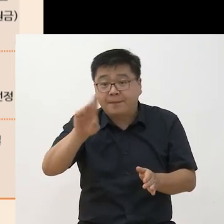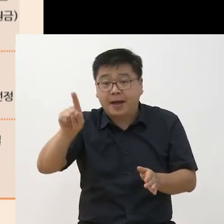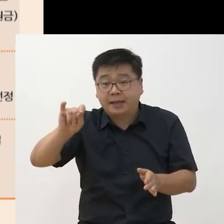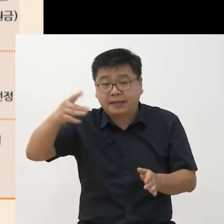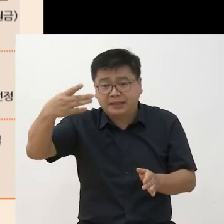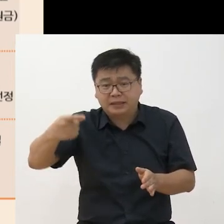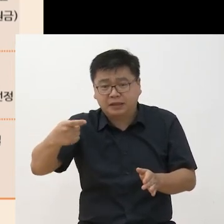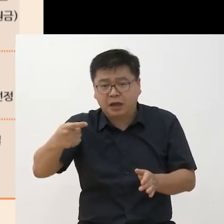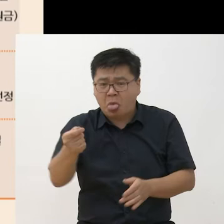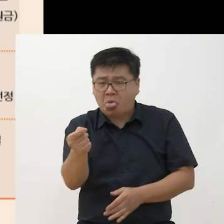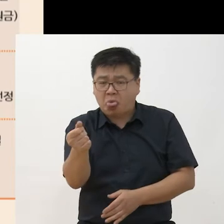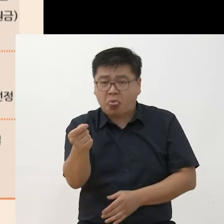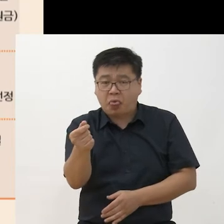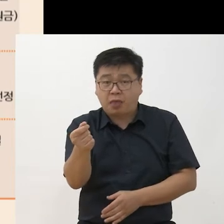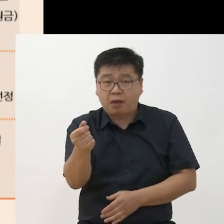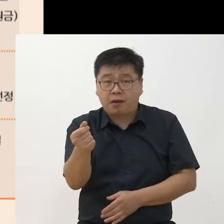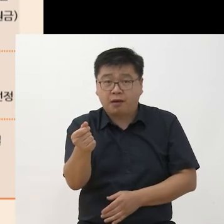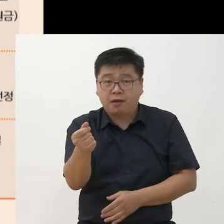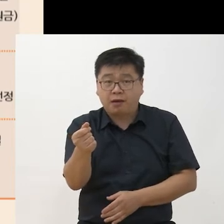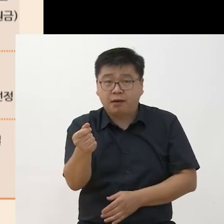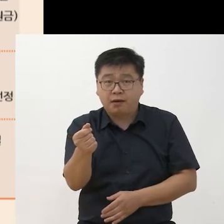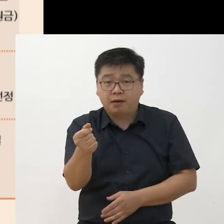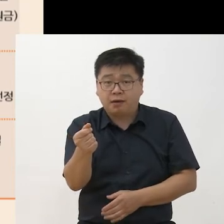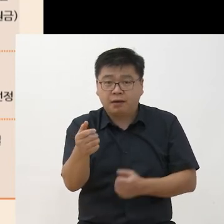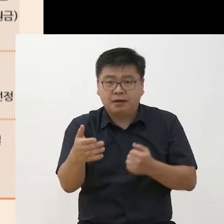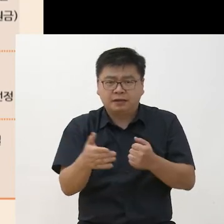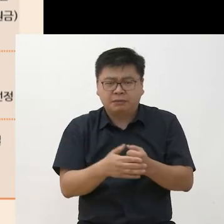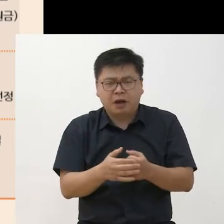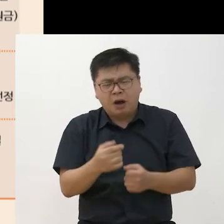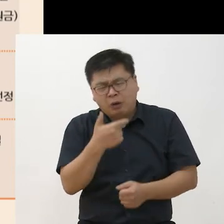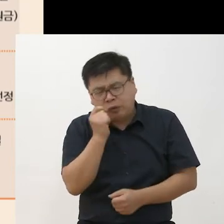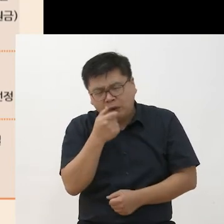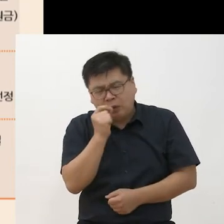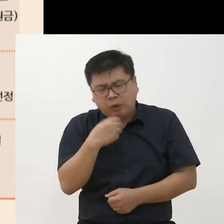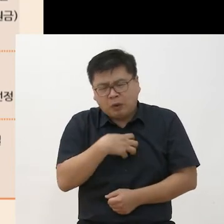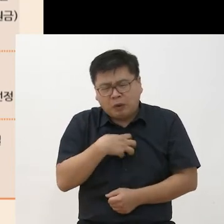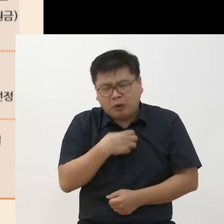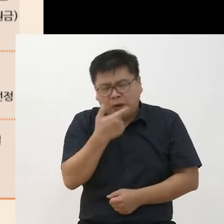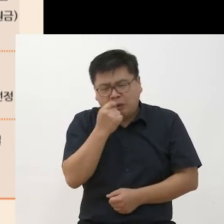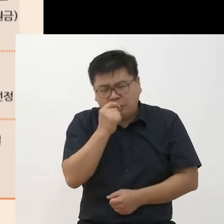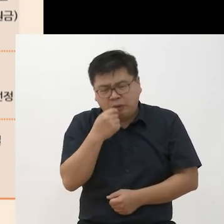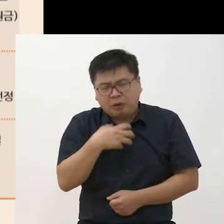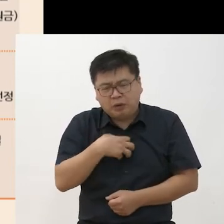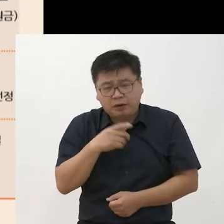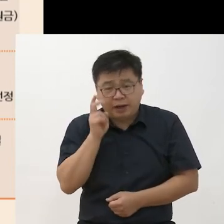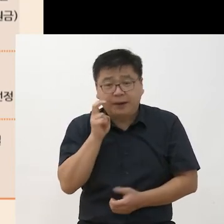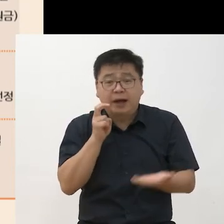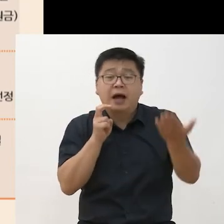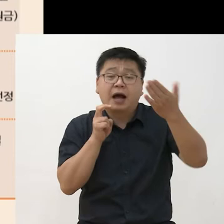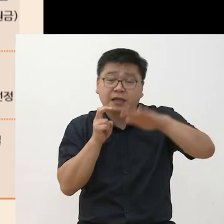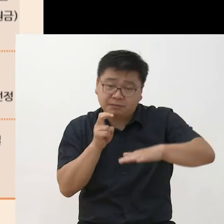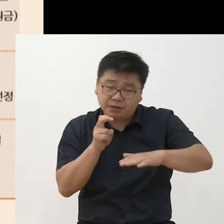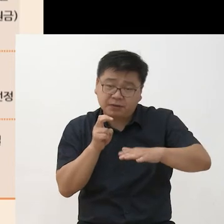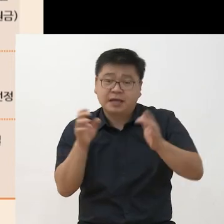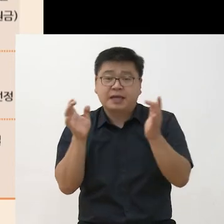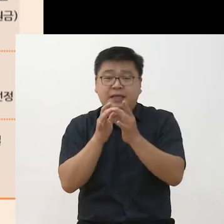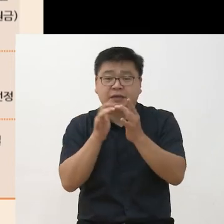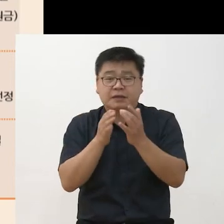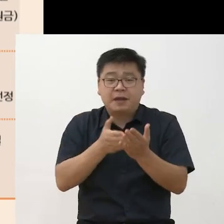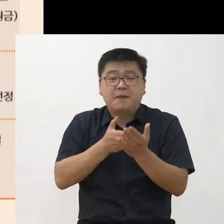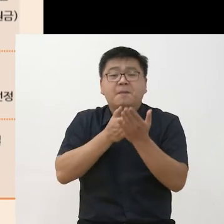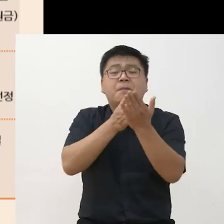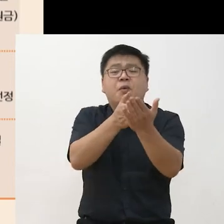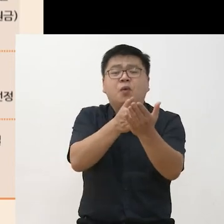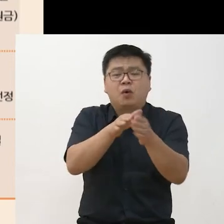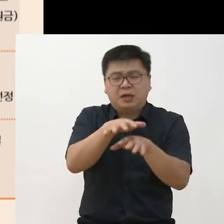100MB가 매우 작은 용량이어서 충분치 않은 수준입니다만 신청 접수